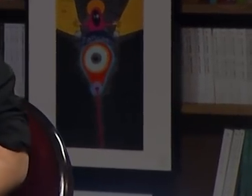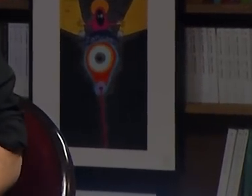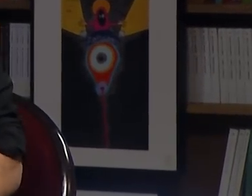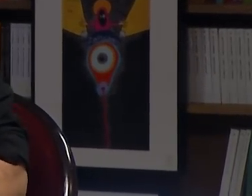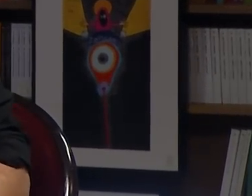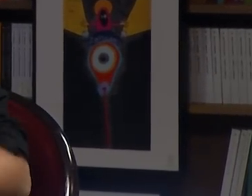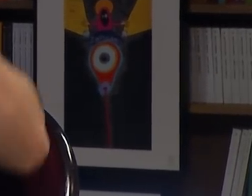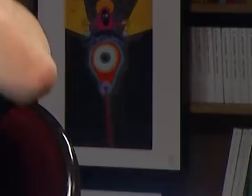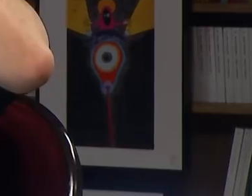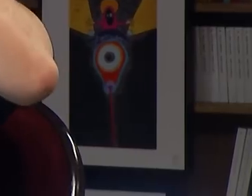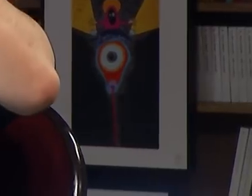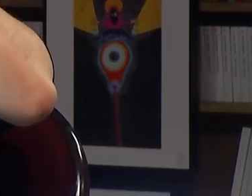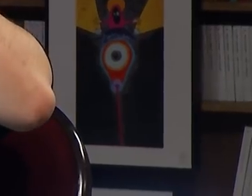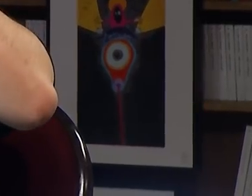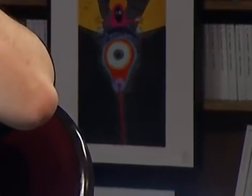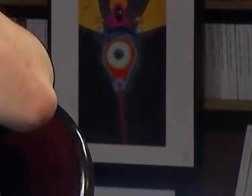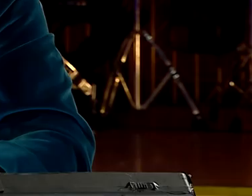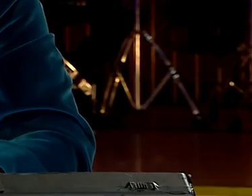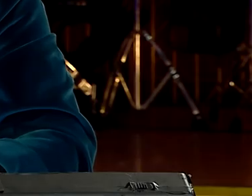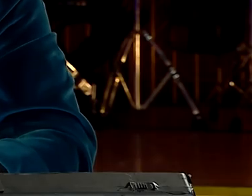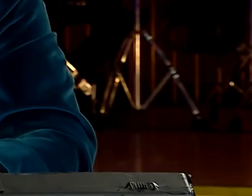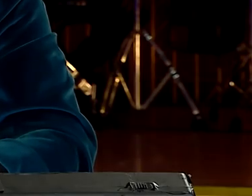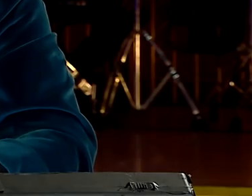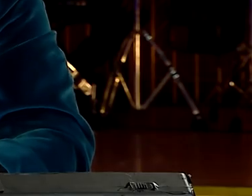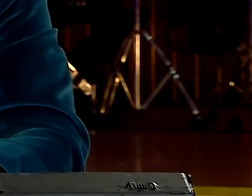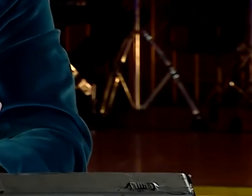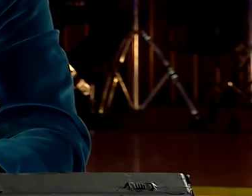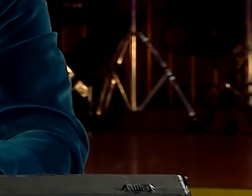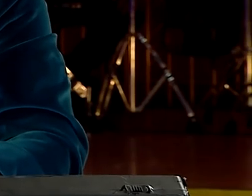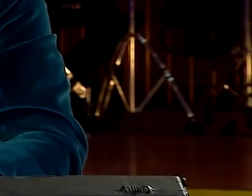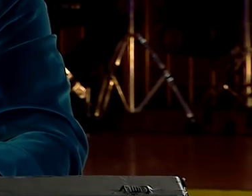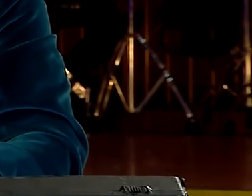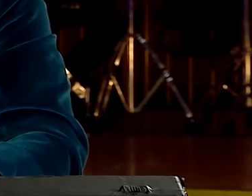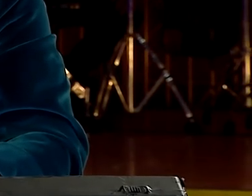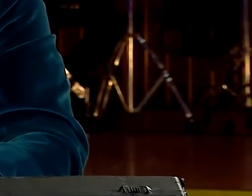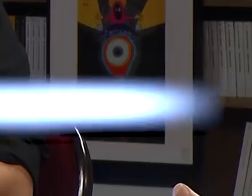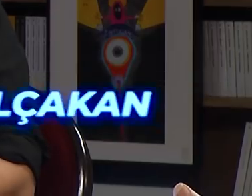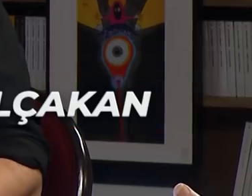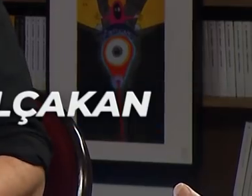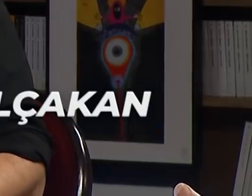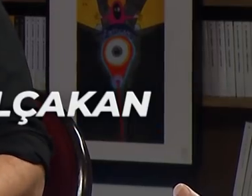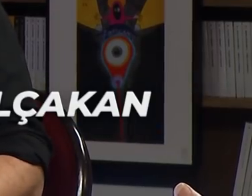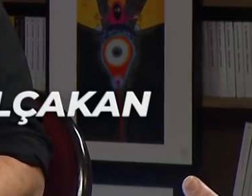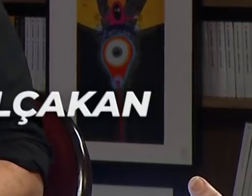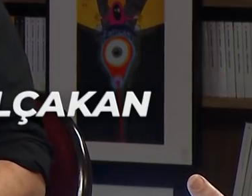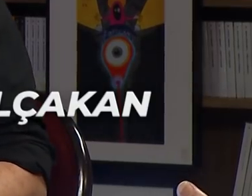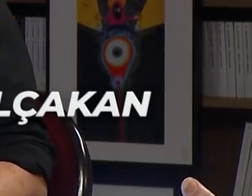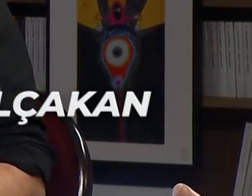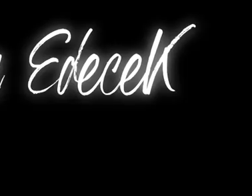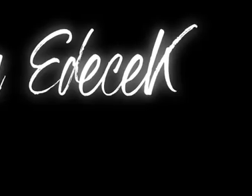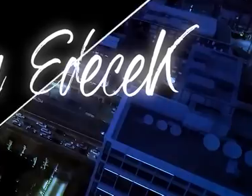ona şarkı söylüyorduk. Vallahi yani. Ya siz numara mı yapıyorsunuz? Bu kadar duygulu musunuz ya? Celil